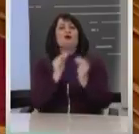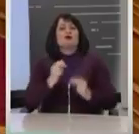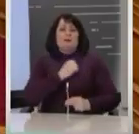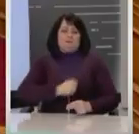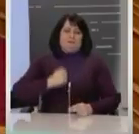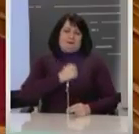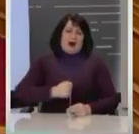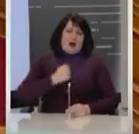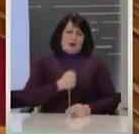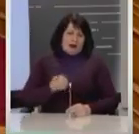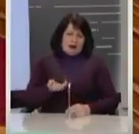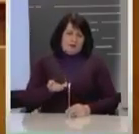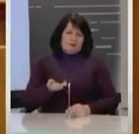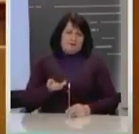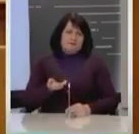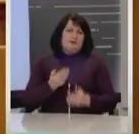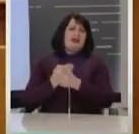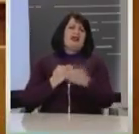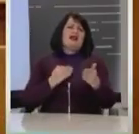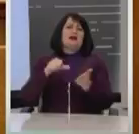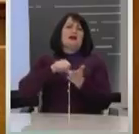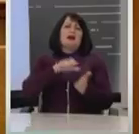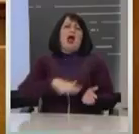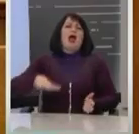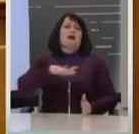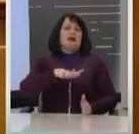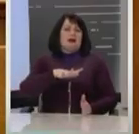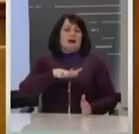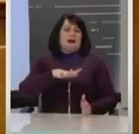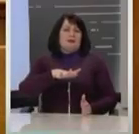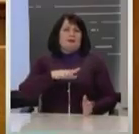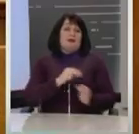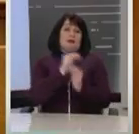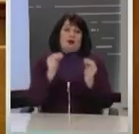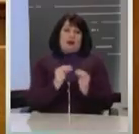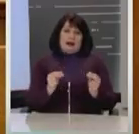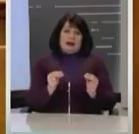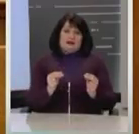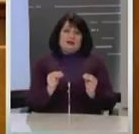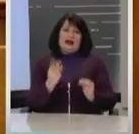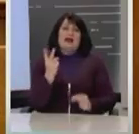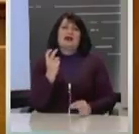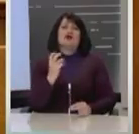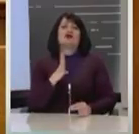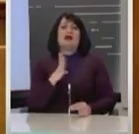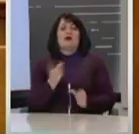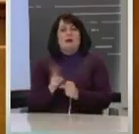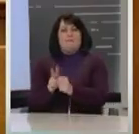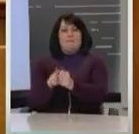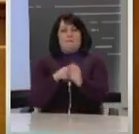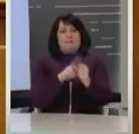τραγωδίας στη Δυτική Αττική, που στοίχισε τη ζωή σε 20 συνανθρώπους